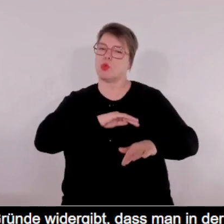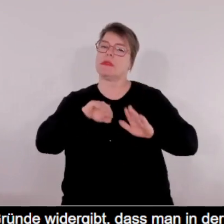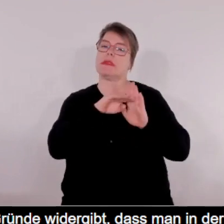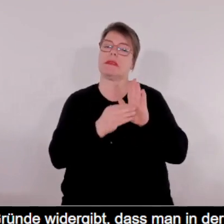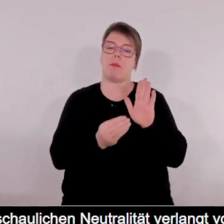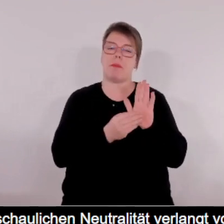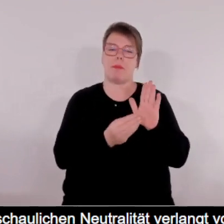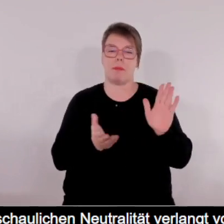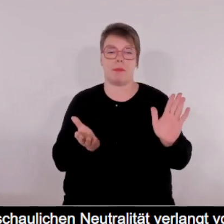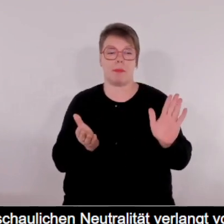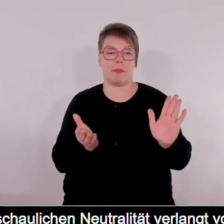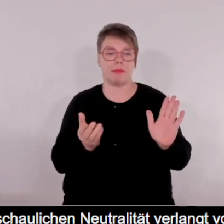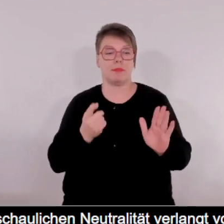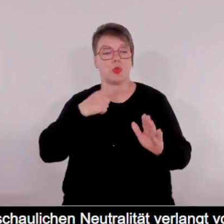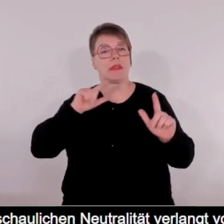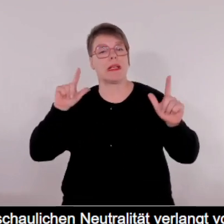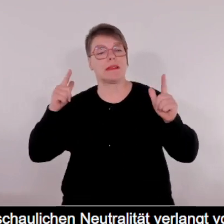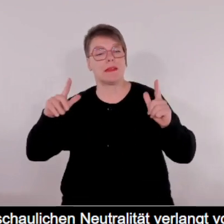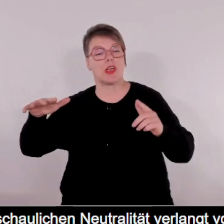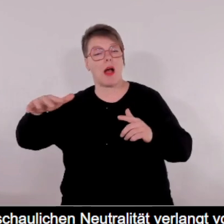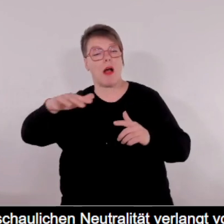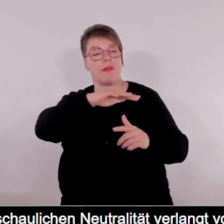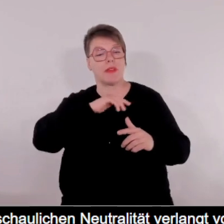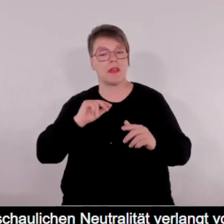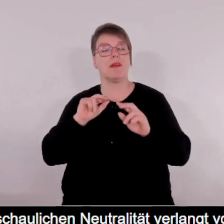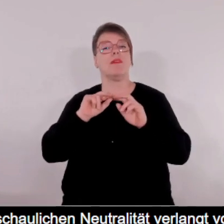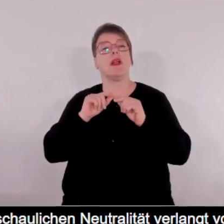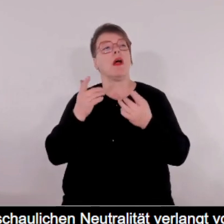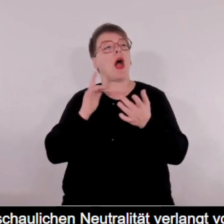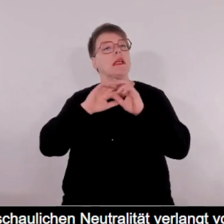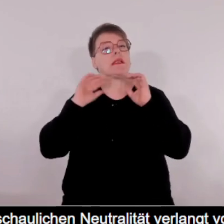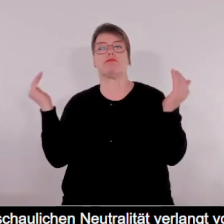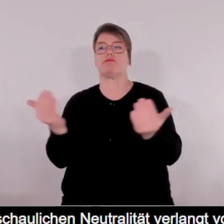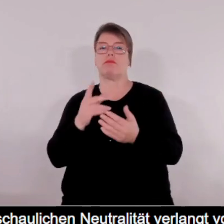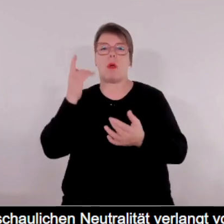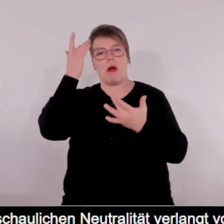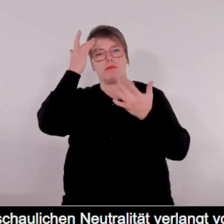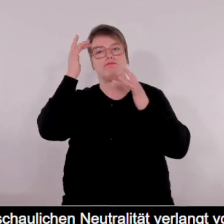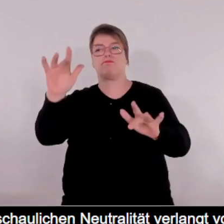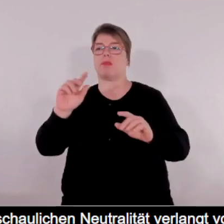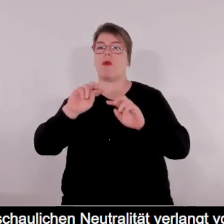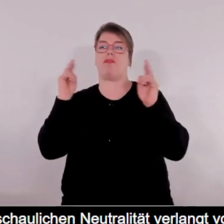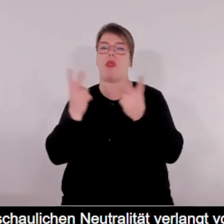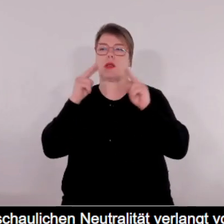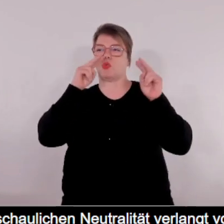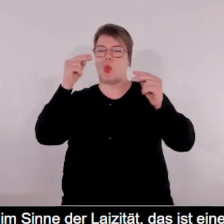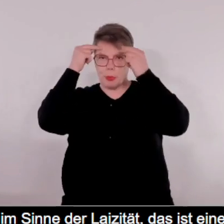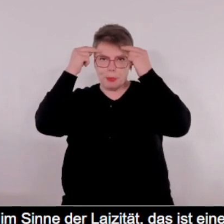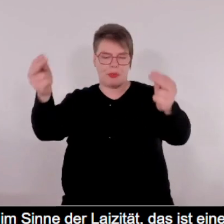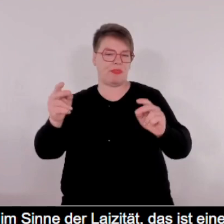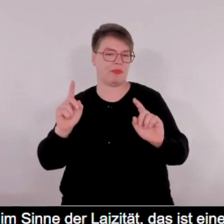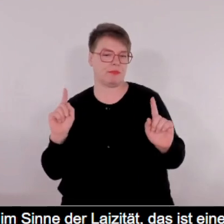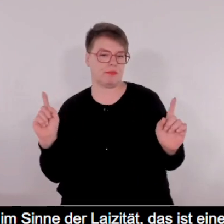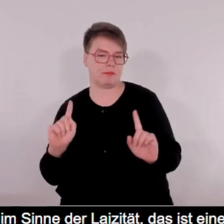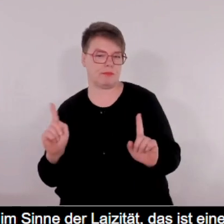kulturellen Prägung Bayerns. Es ist also auch eine inhaltliche Entscheidung, die heute